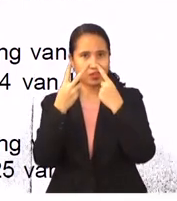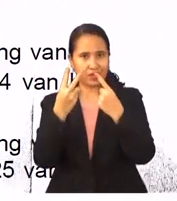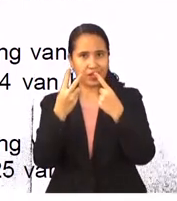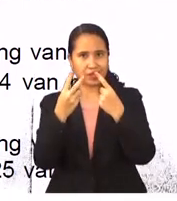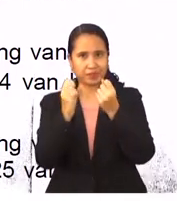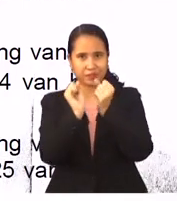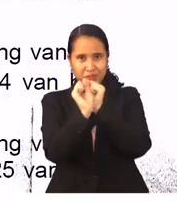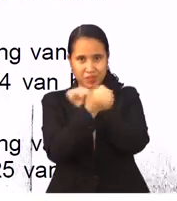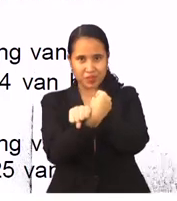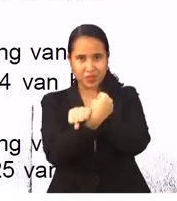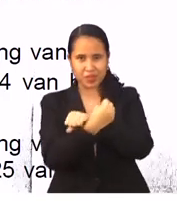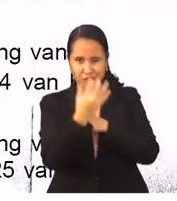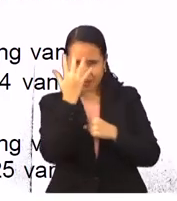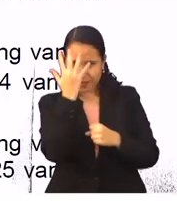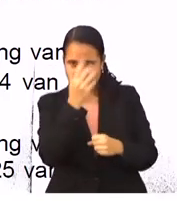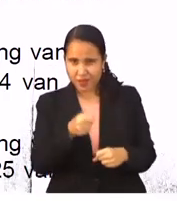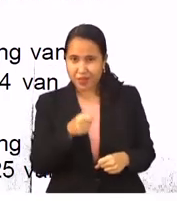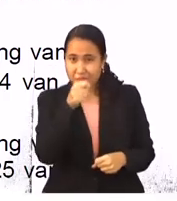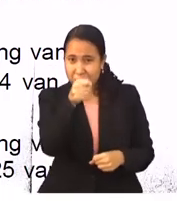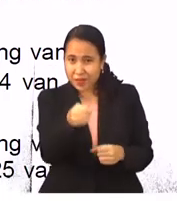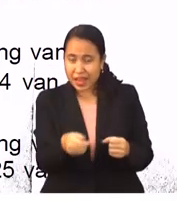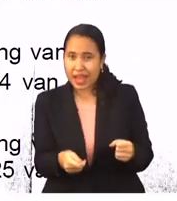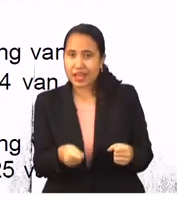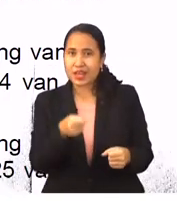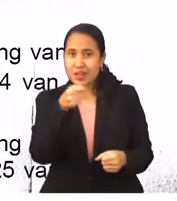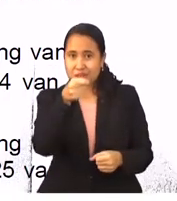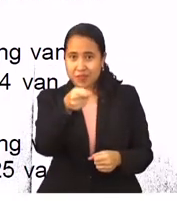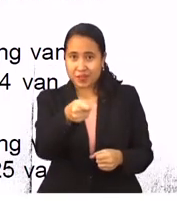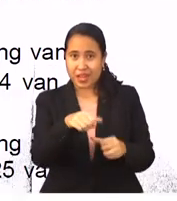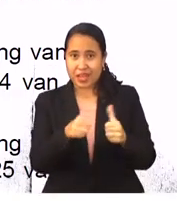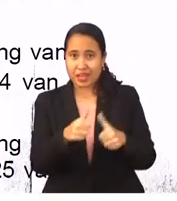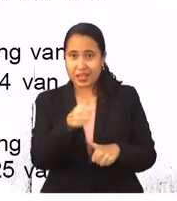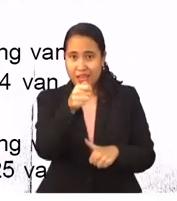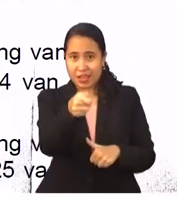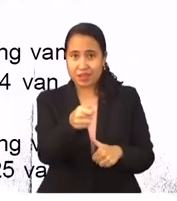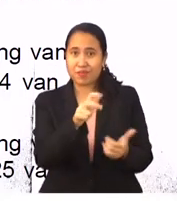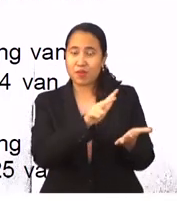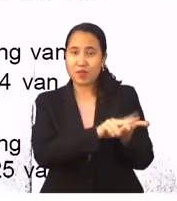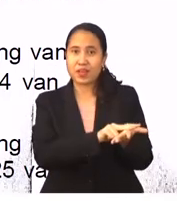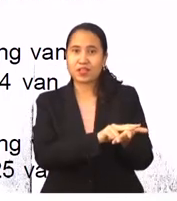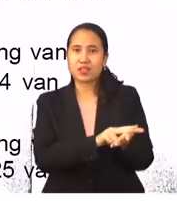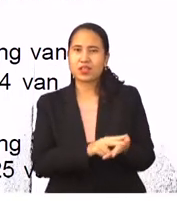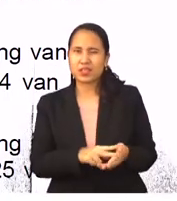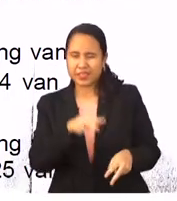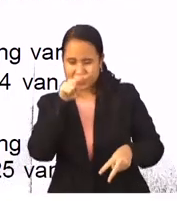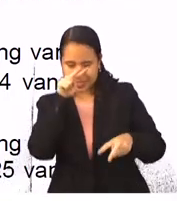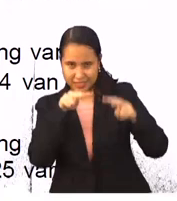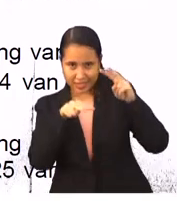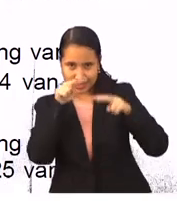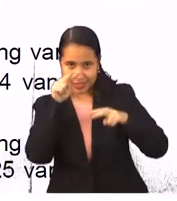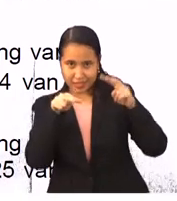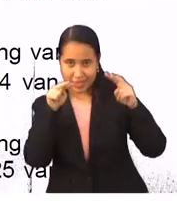wijziging van de amnestiewet van 1989, te toetsen aan de artikelen 8, 10,